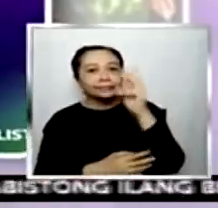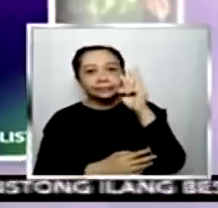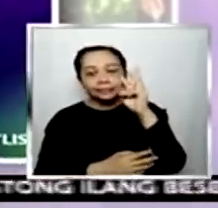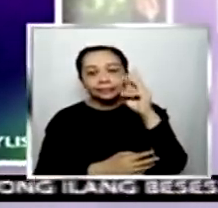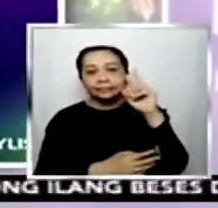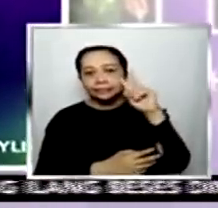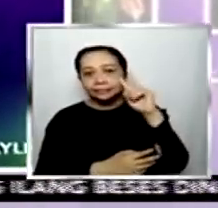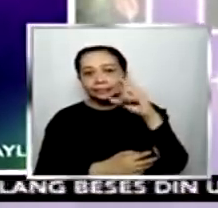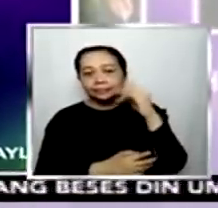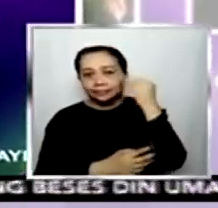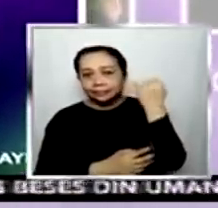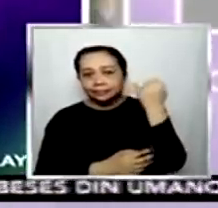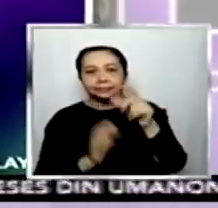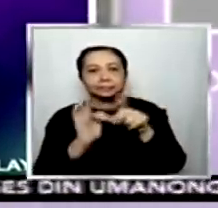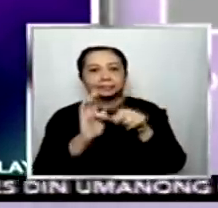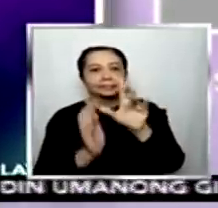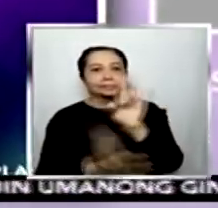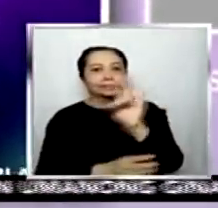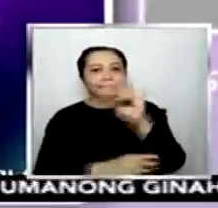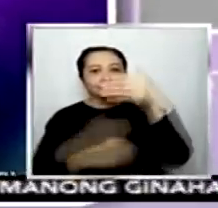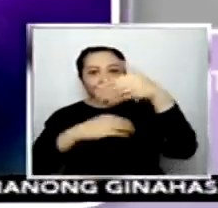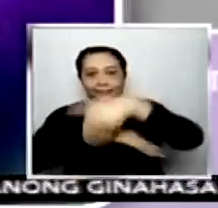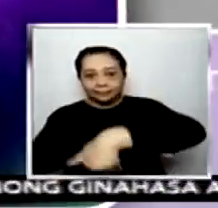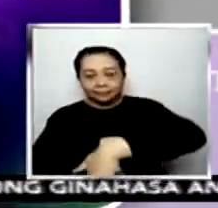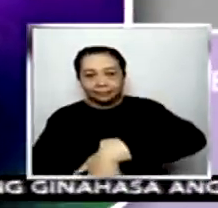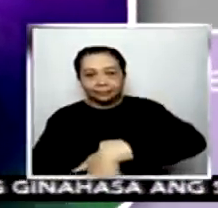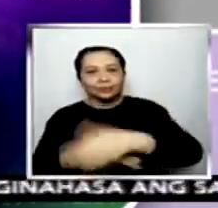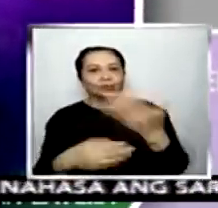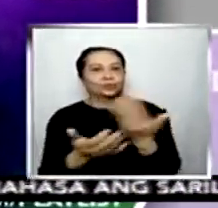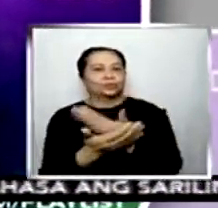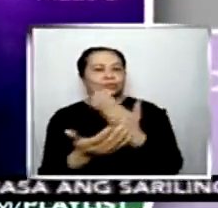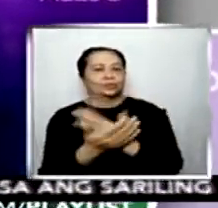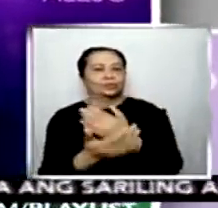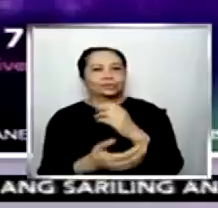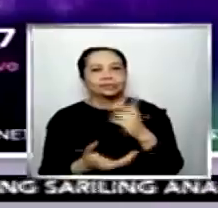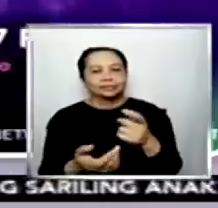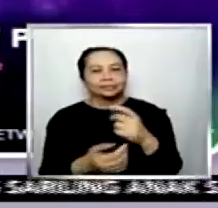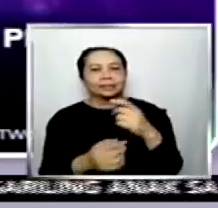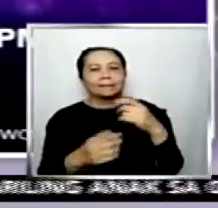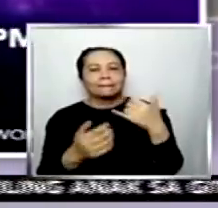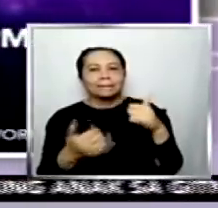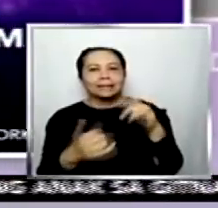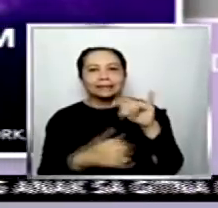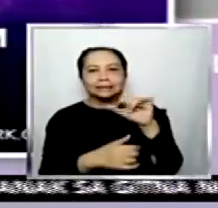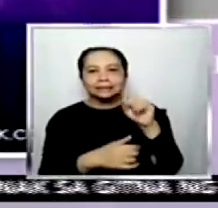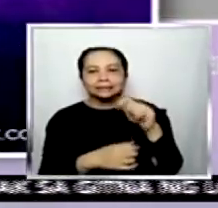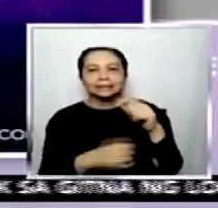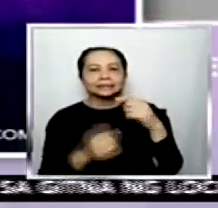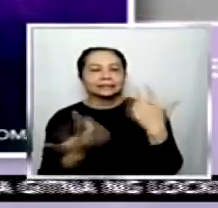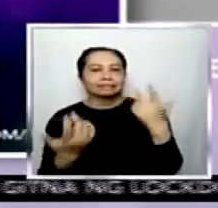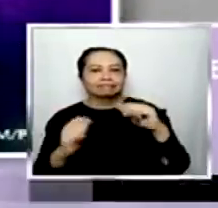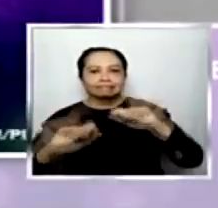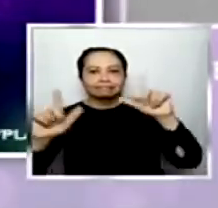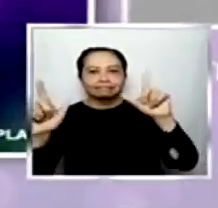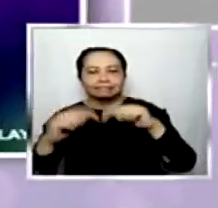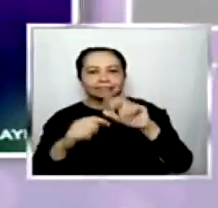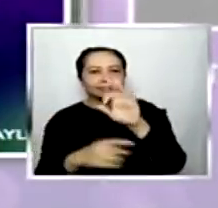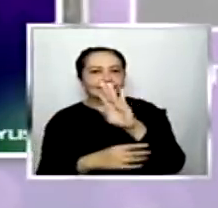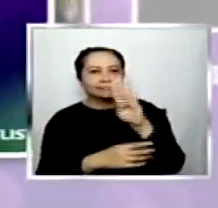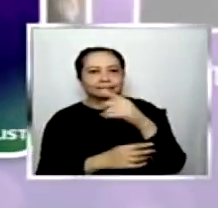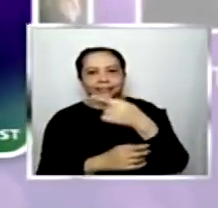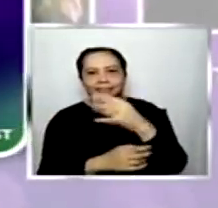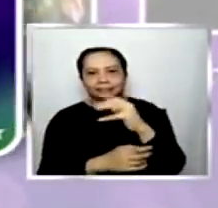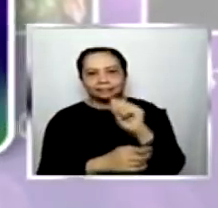Julius mamayang alas 7 ng gabi sa panibagong episode ng Playlist Live. Mag-visit lang sa Facebook page ng GMA Network